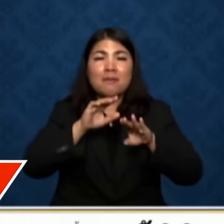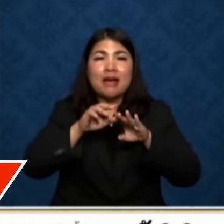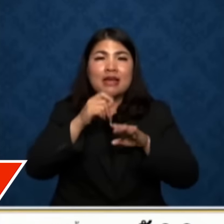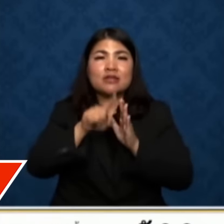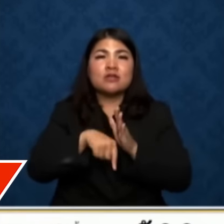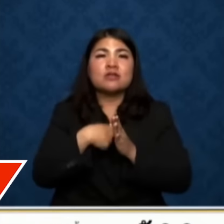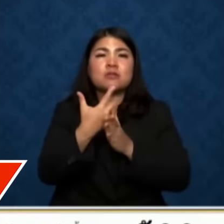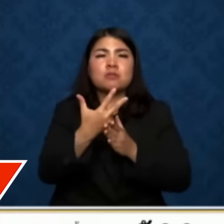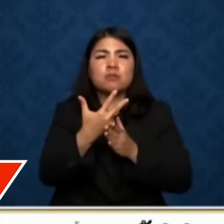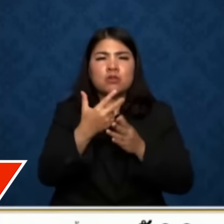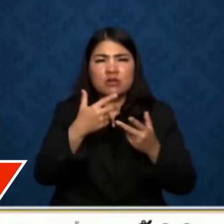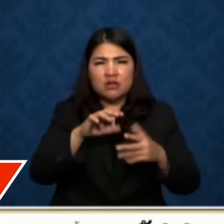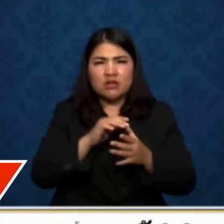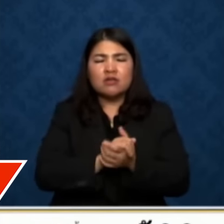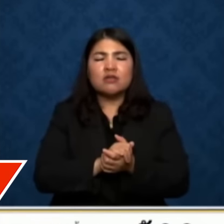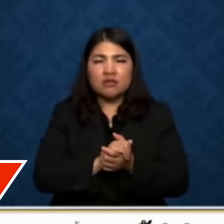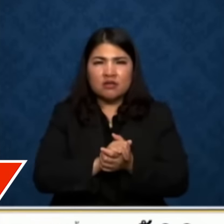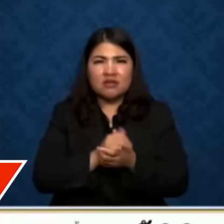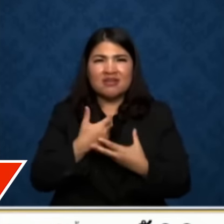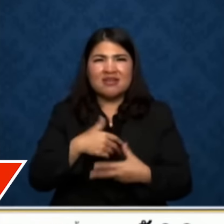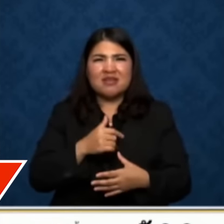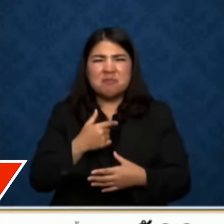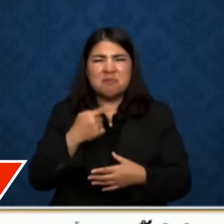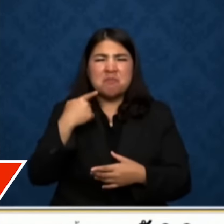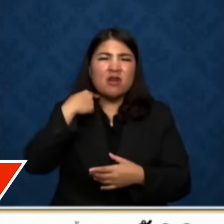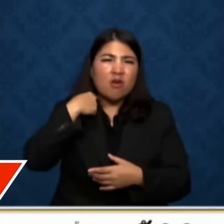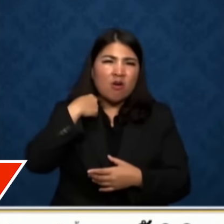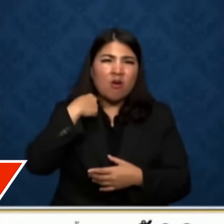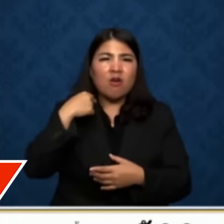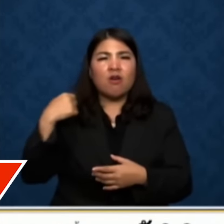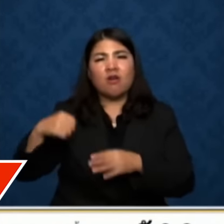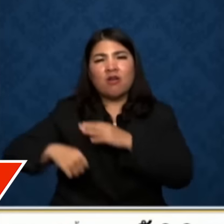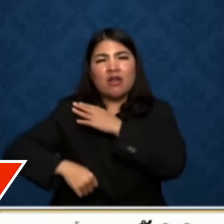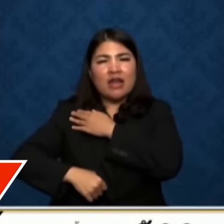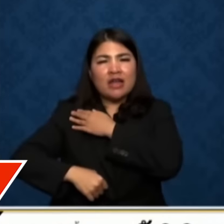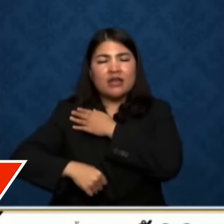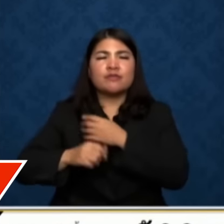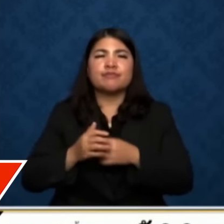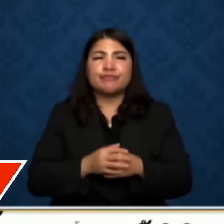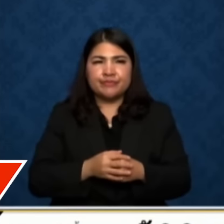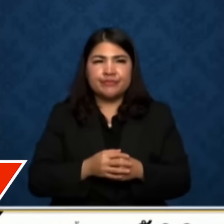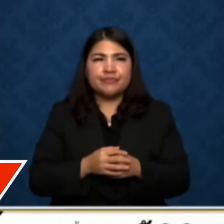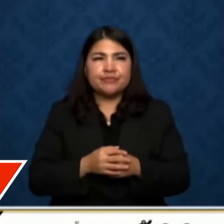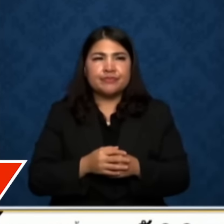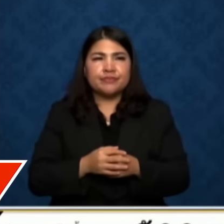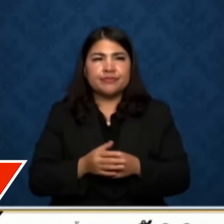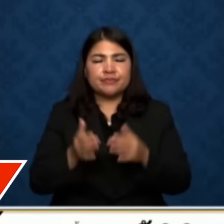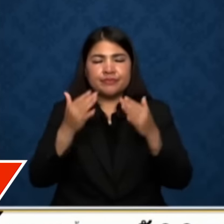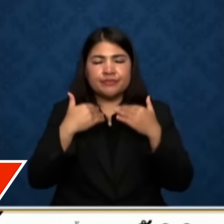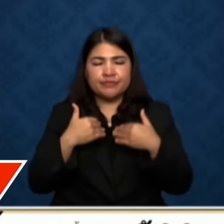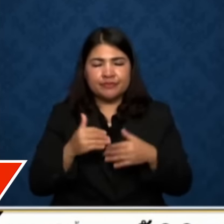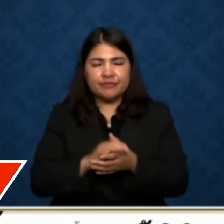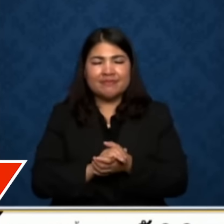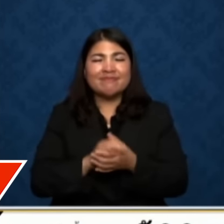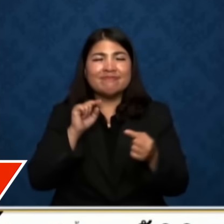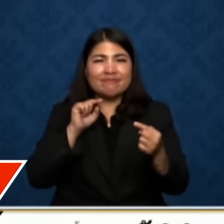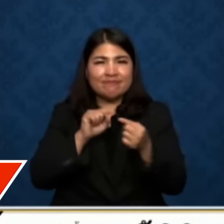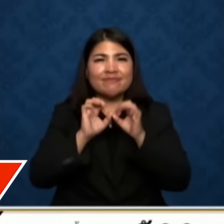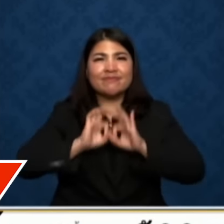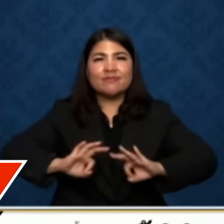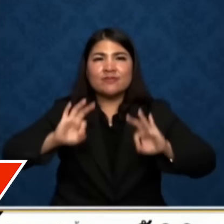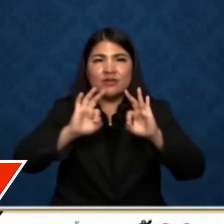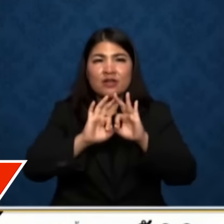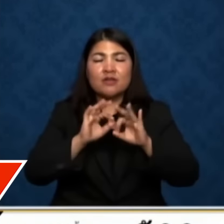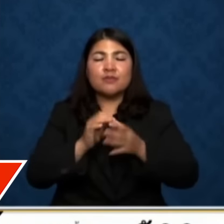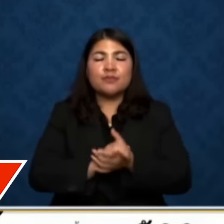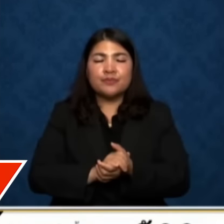ก็น่าจะผ่าอย่างนึงนี่แหละไม่คอก็ไหลนะครับถัดไปครับประเด็นตรงนี้สำคัญมากเมื่อสัก